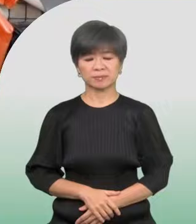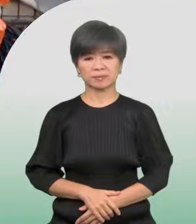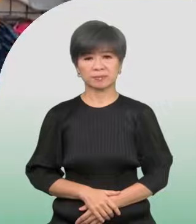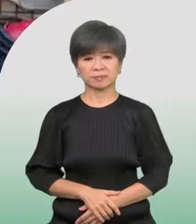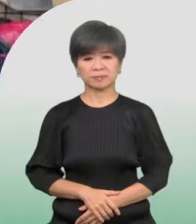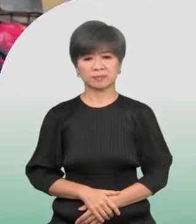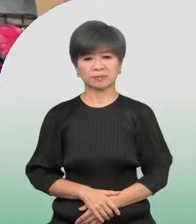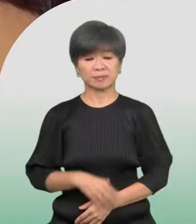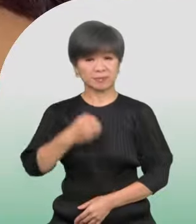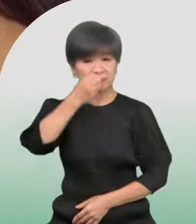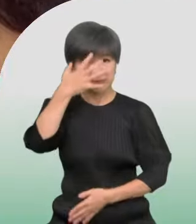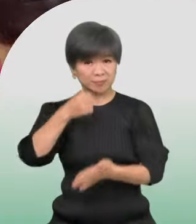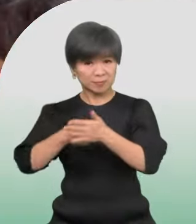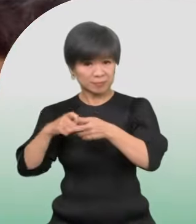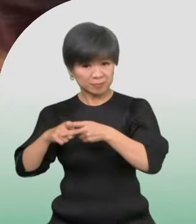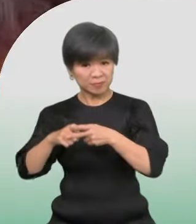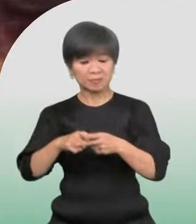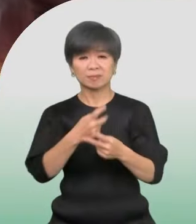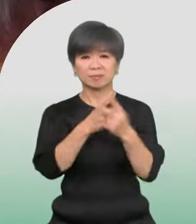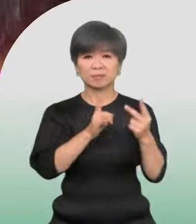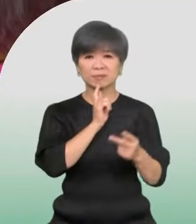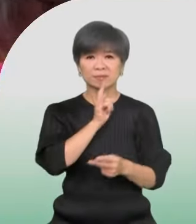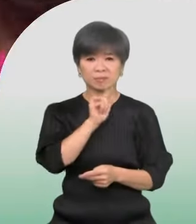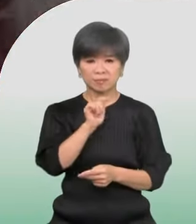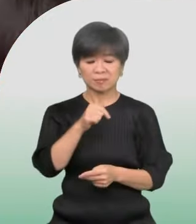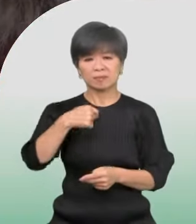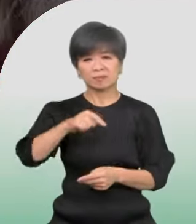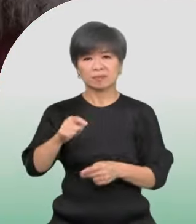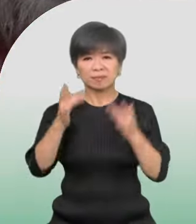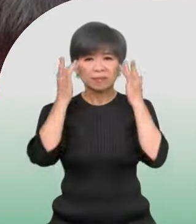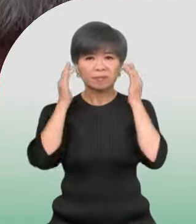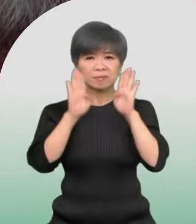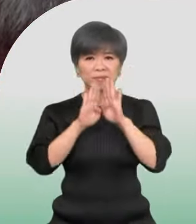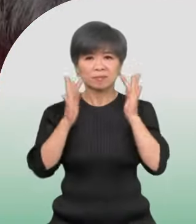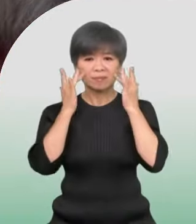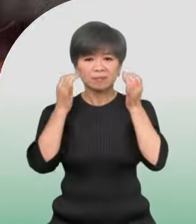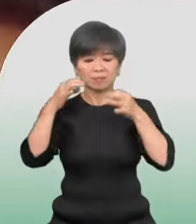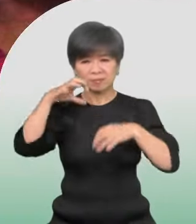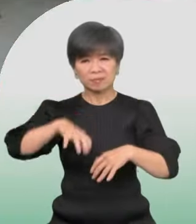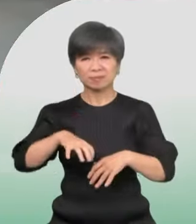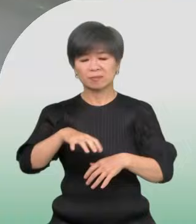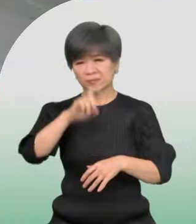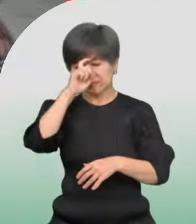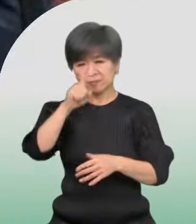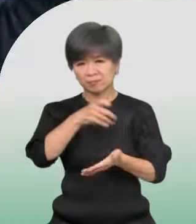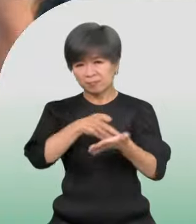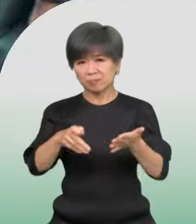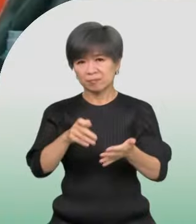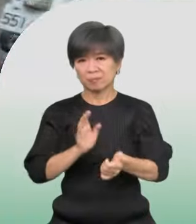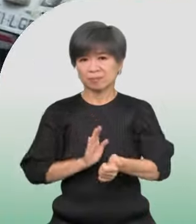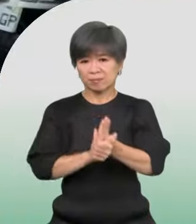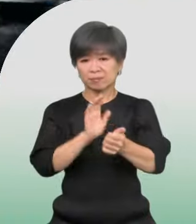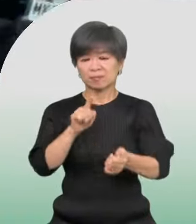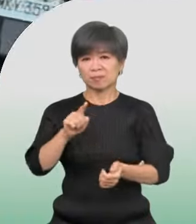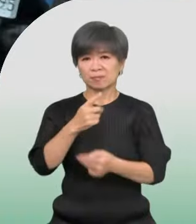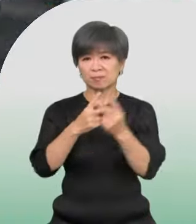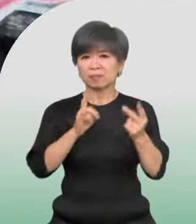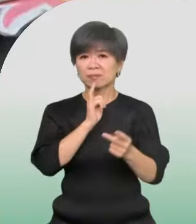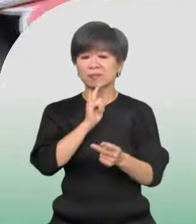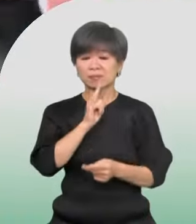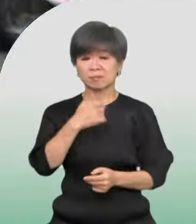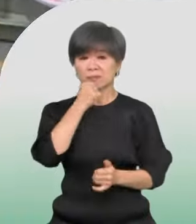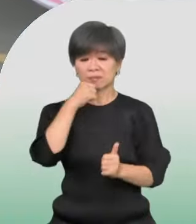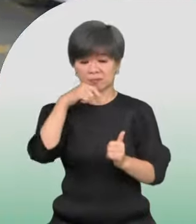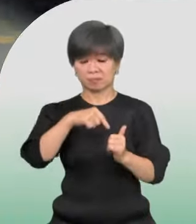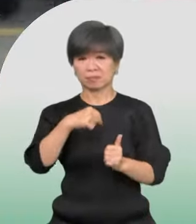后生职工同行业宣传时，托桃园南门市场都邀请民众联署支持客家，咪系台语嘅一种。职工讲希望